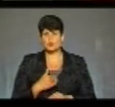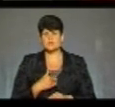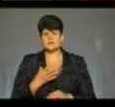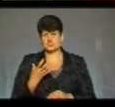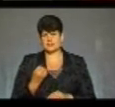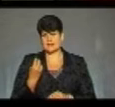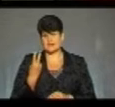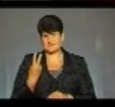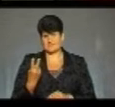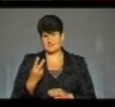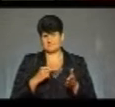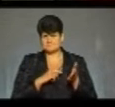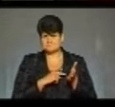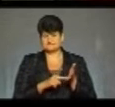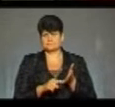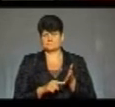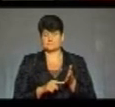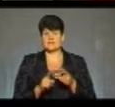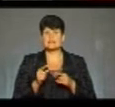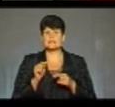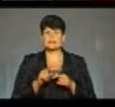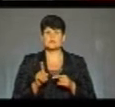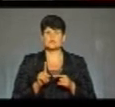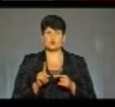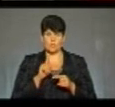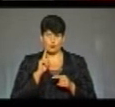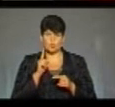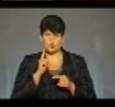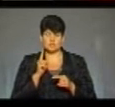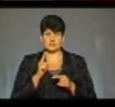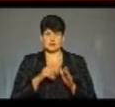два акценти. Перш за все, це те, що дійсно помолодшав